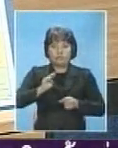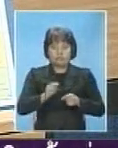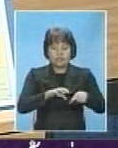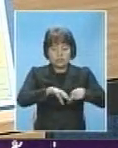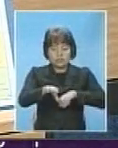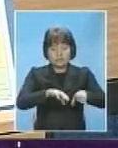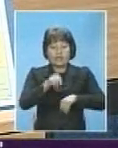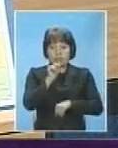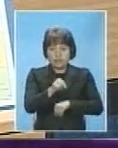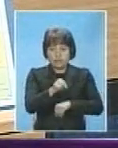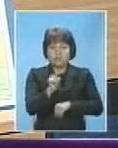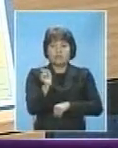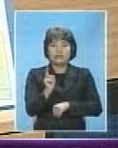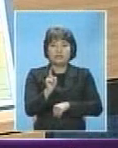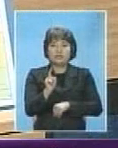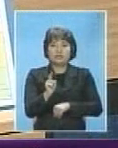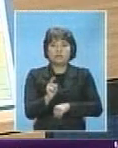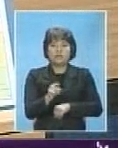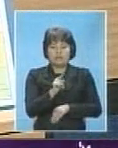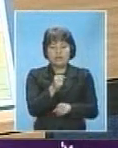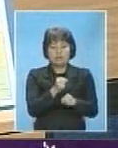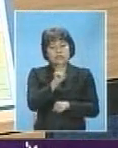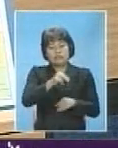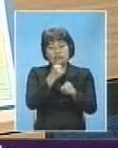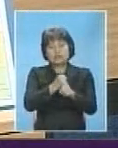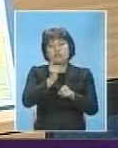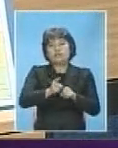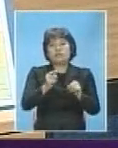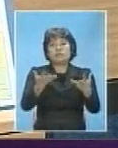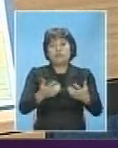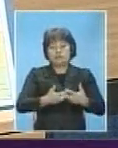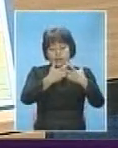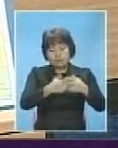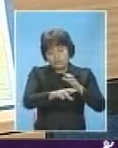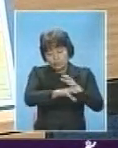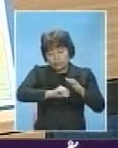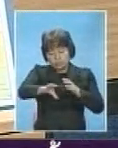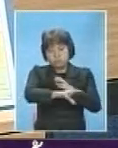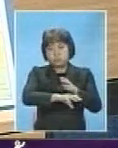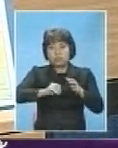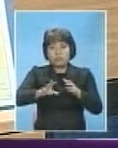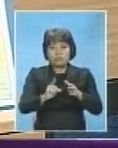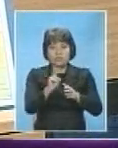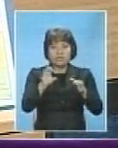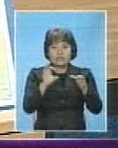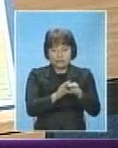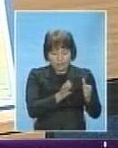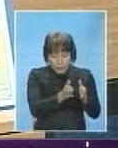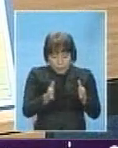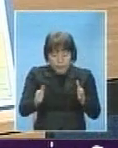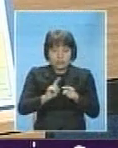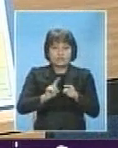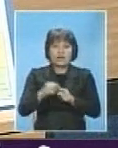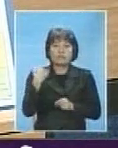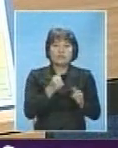การนั้นกลับพบว่าไม่ได้มีการใช้งานครับโดยเครื่องสูบน้ำใน ประตูระบายน้ำหลักๆ